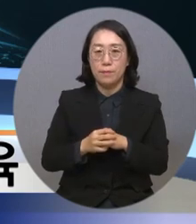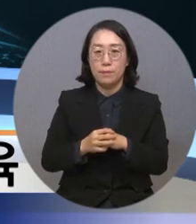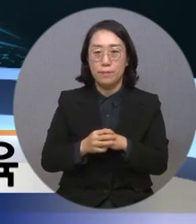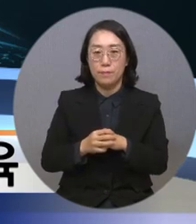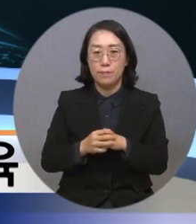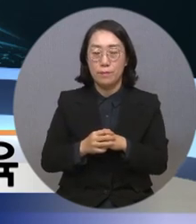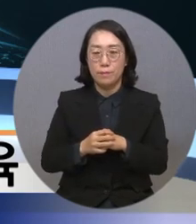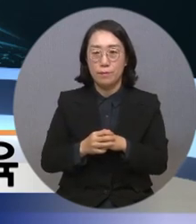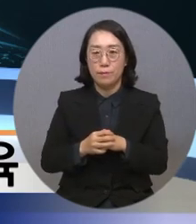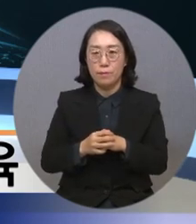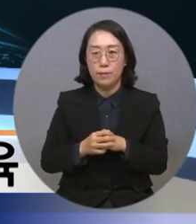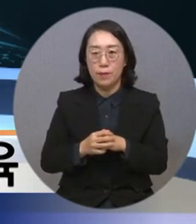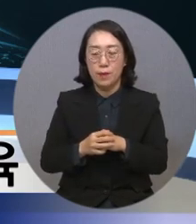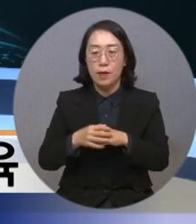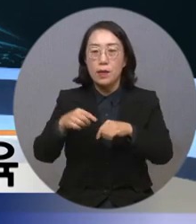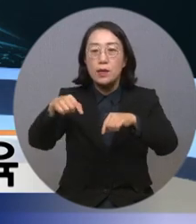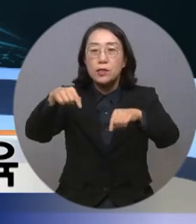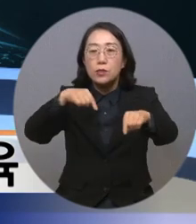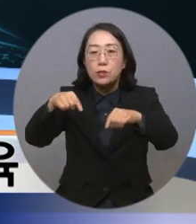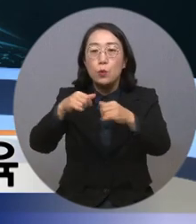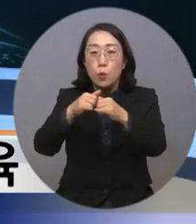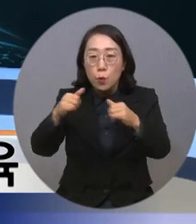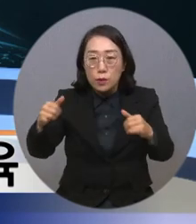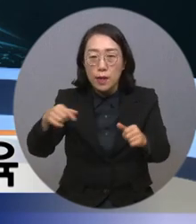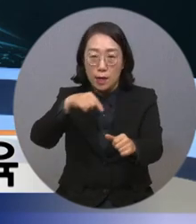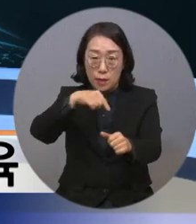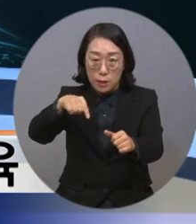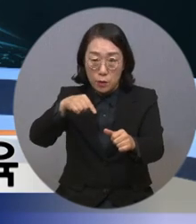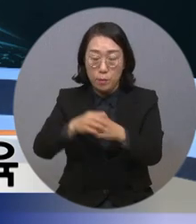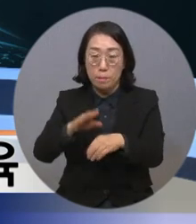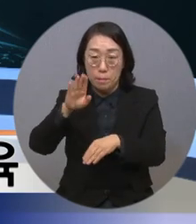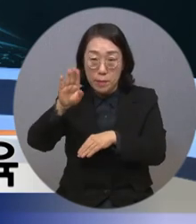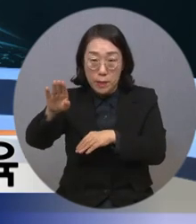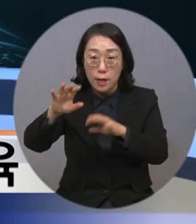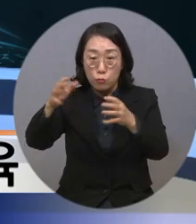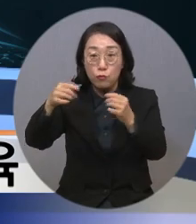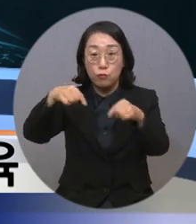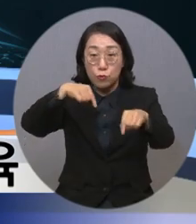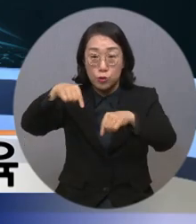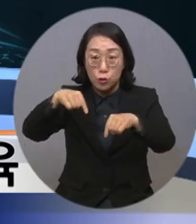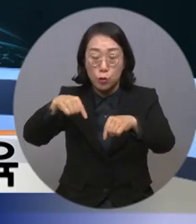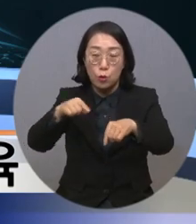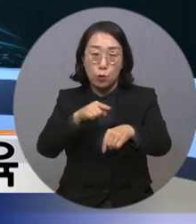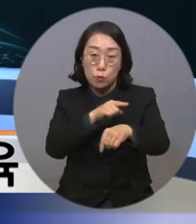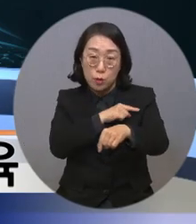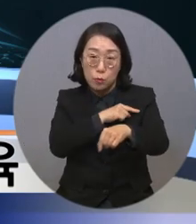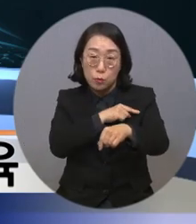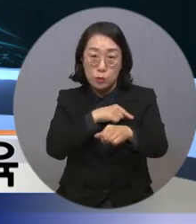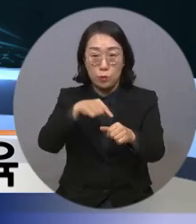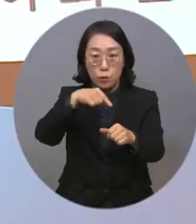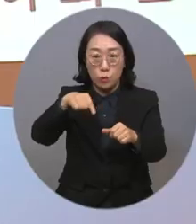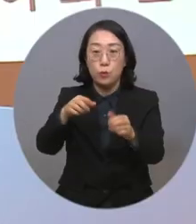손도 국가의 지도자 를 양성하는 미래의 국정 최고 경영자 과정 교육이 시작됐습니다